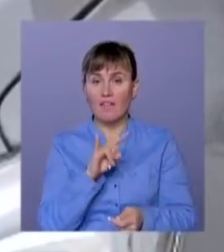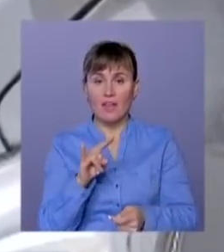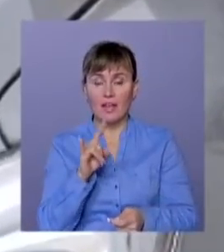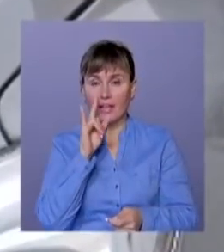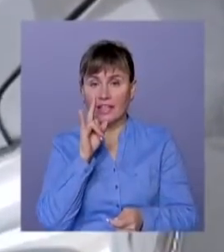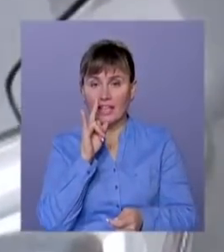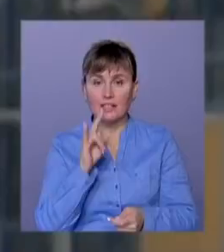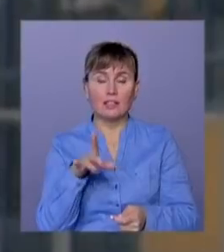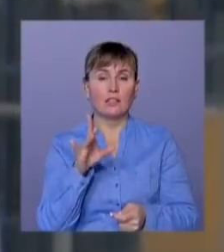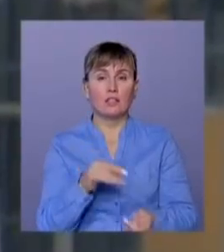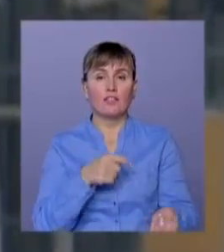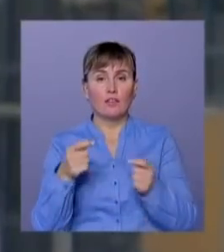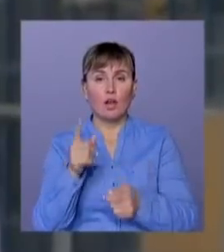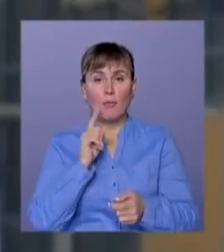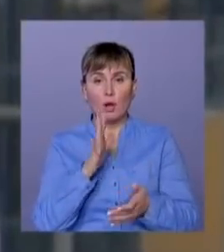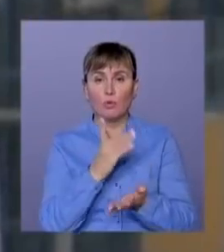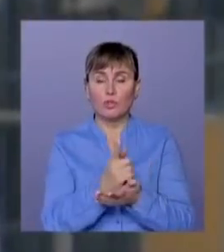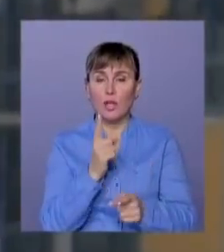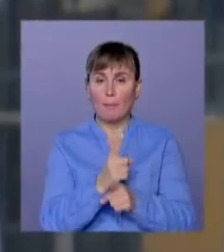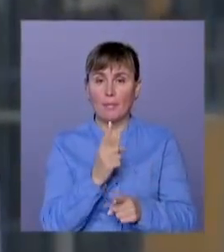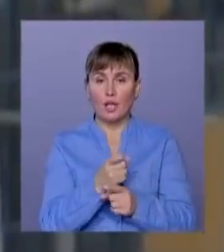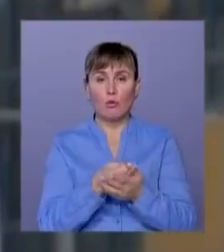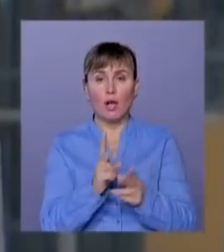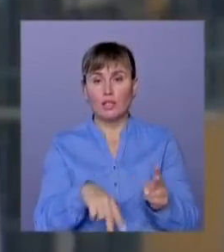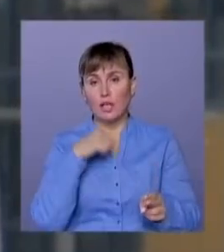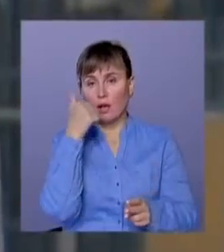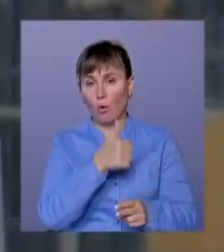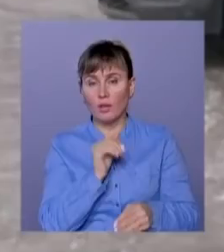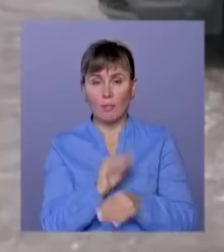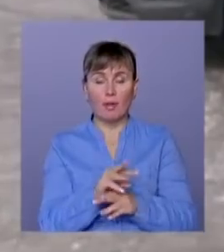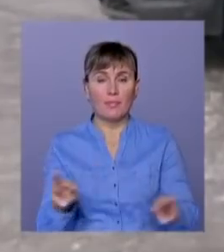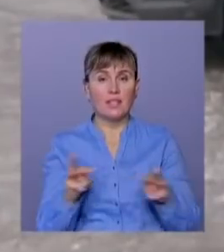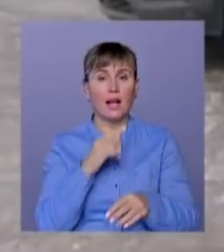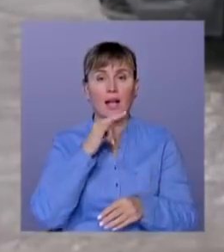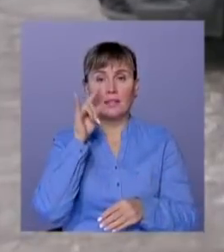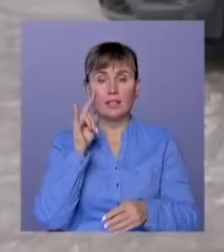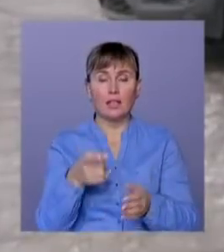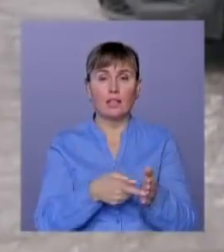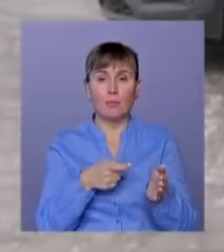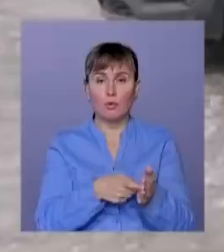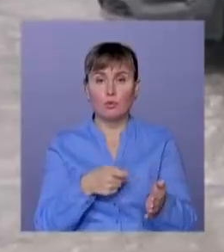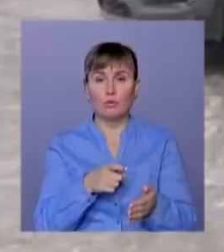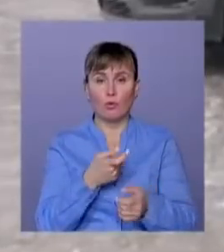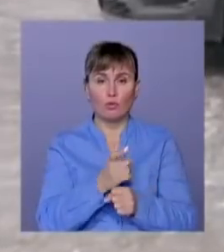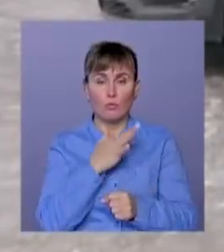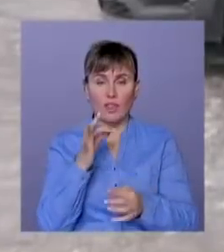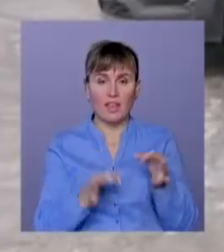вывоз дизеля пока будет действовать запрет. До конца года, добавил министр, Казахстан добудет рекордное количество